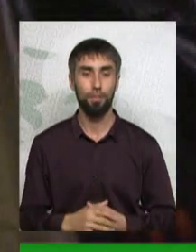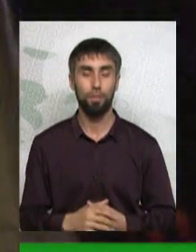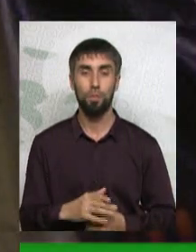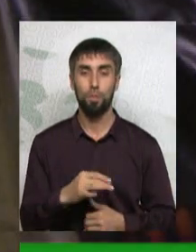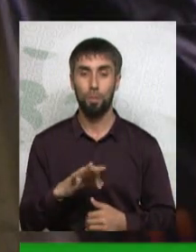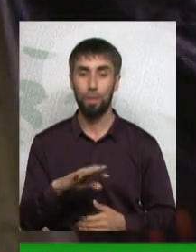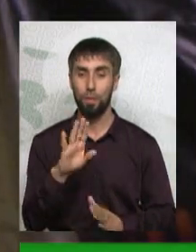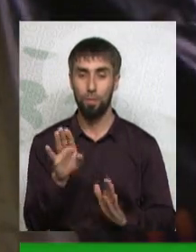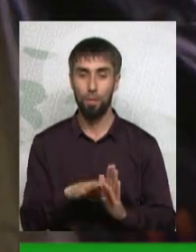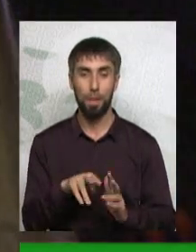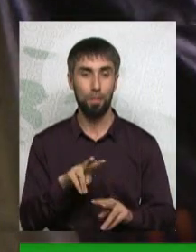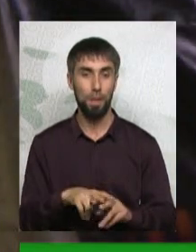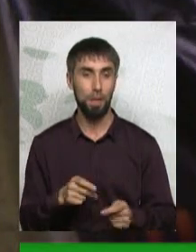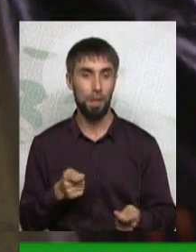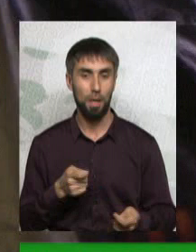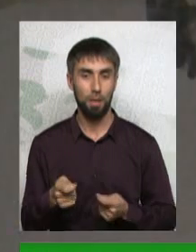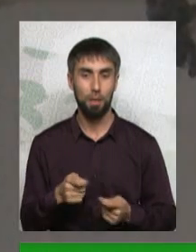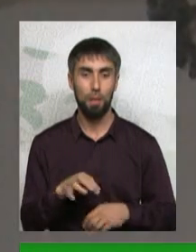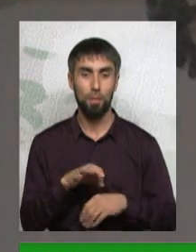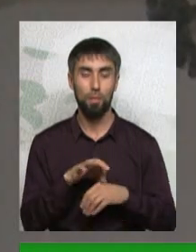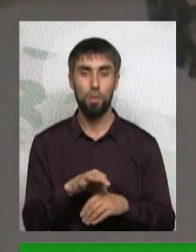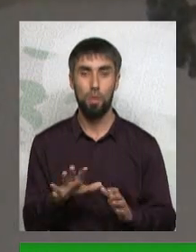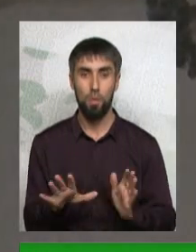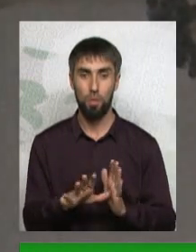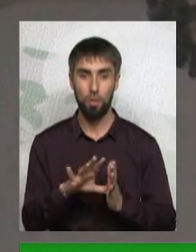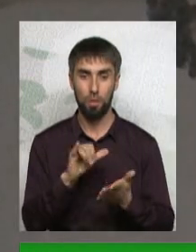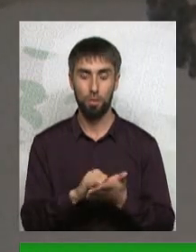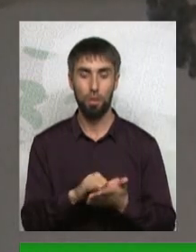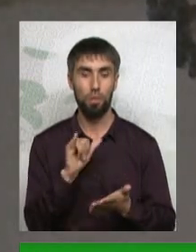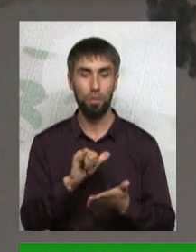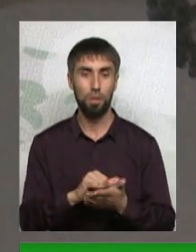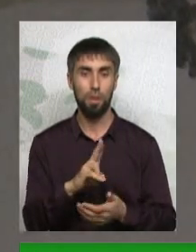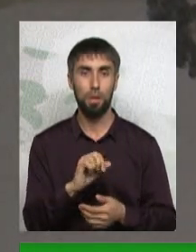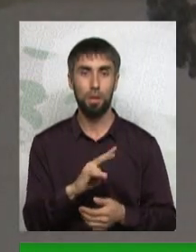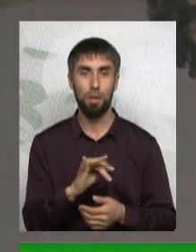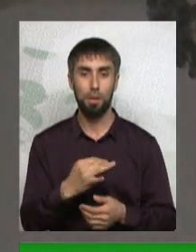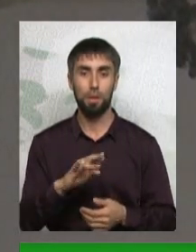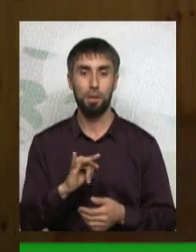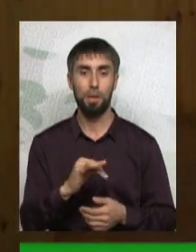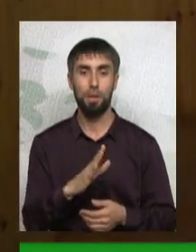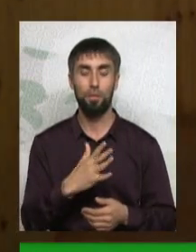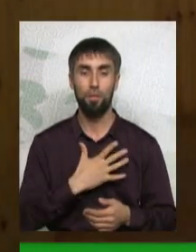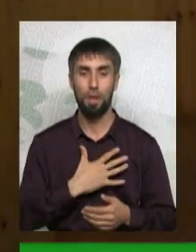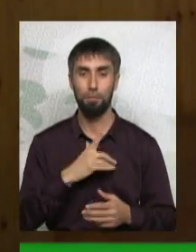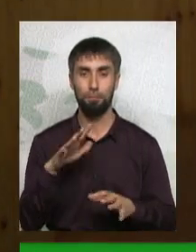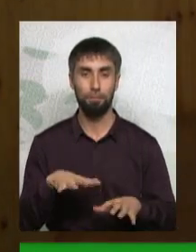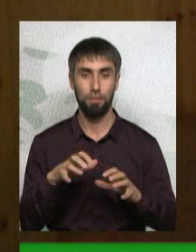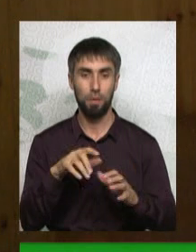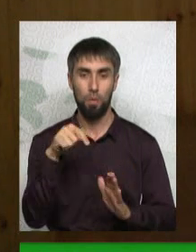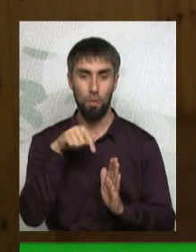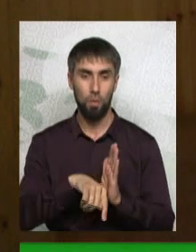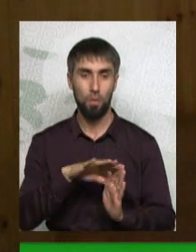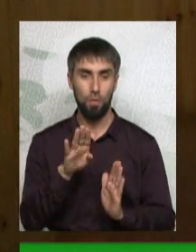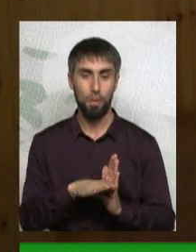Кроме того, в подвале местной администрации проведено электричество, проложены канализация, вентиляция. В заглубленном